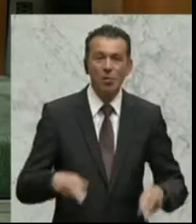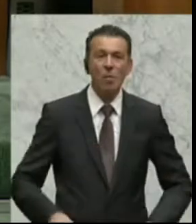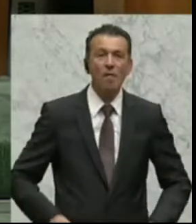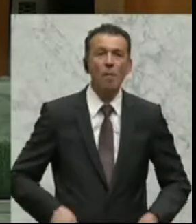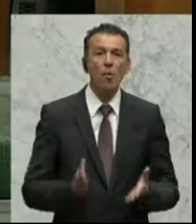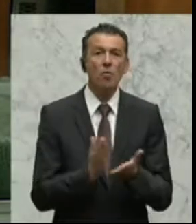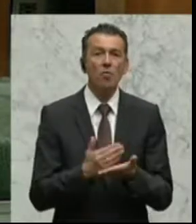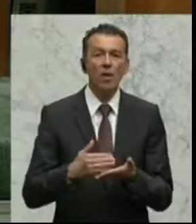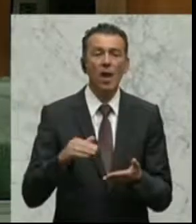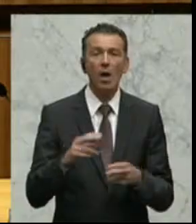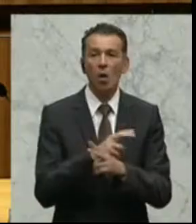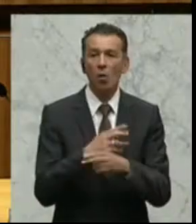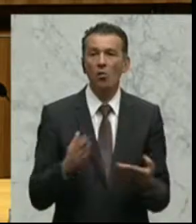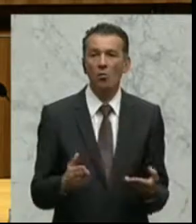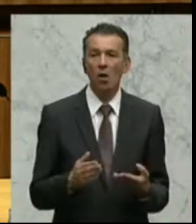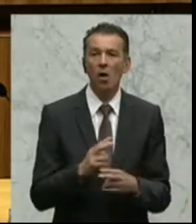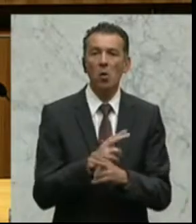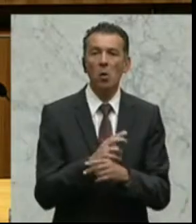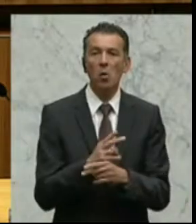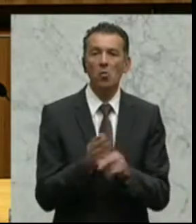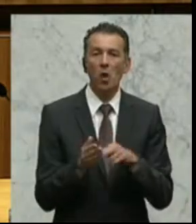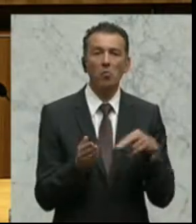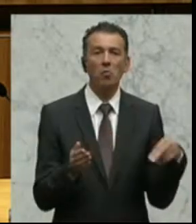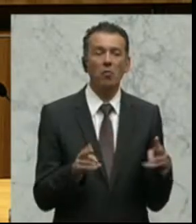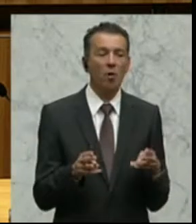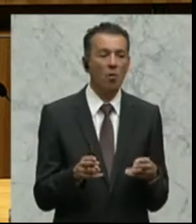Österreich ist draußen aus dem ganz einfachen Grund, weil es gibt nichts